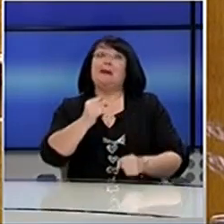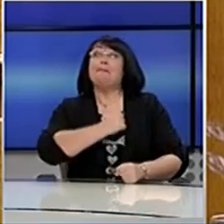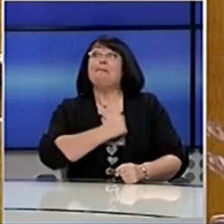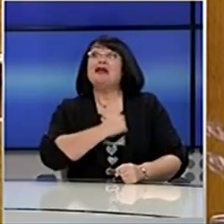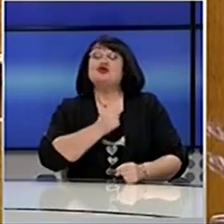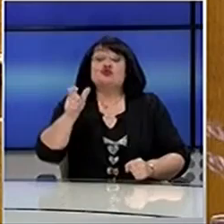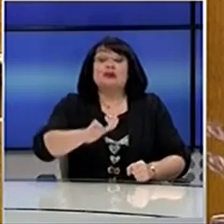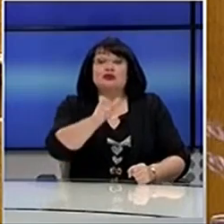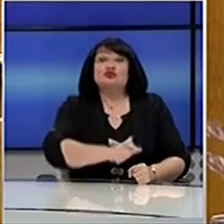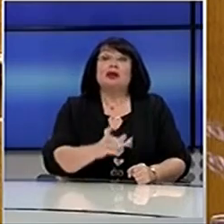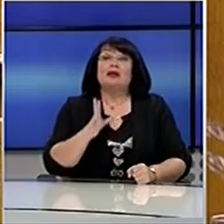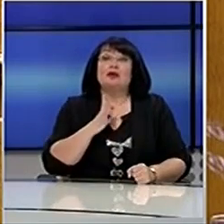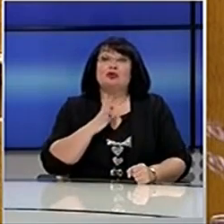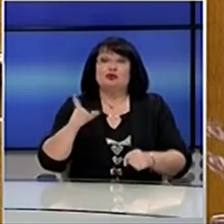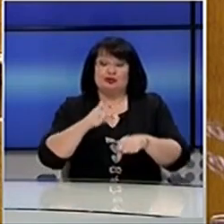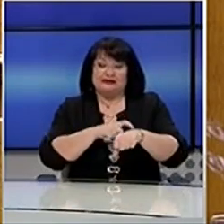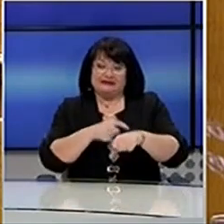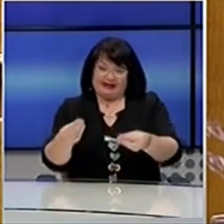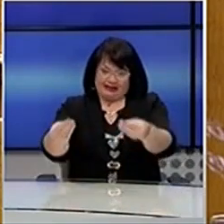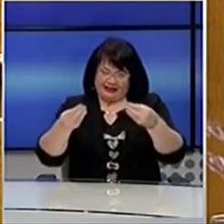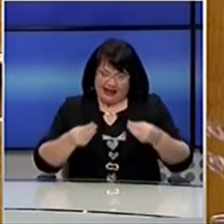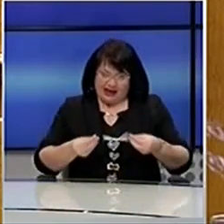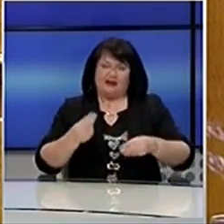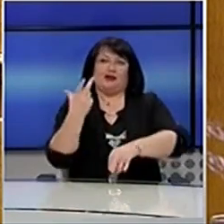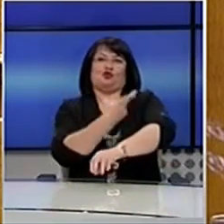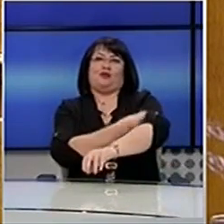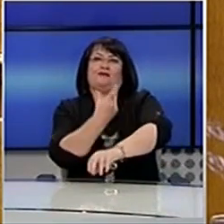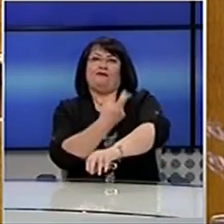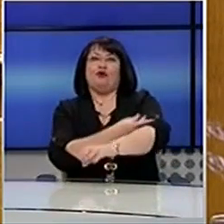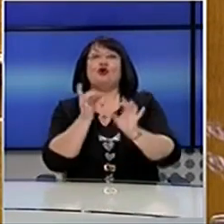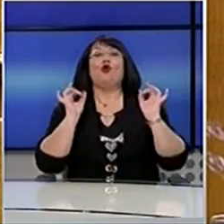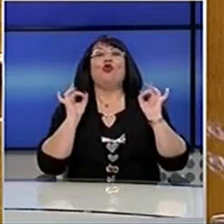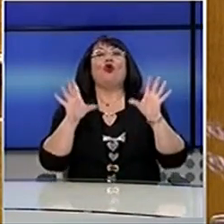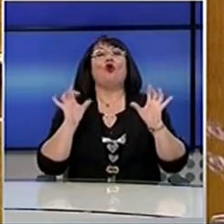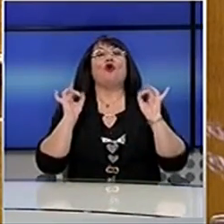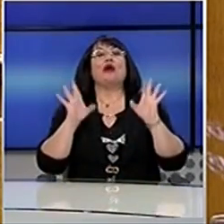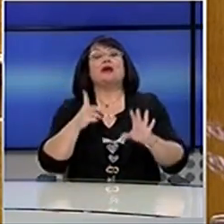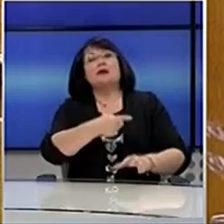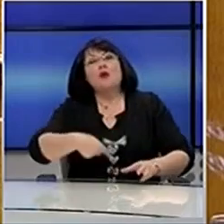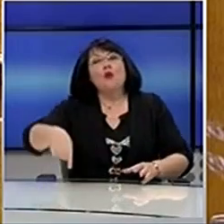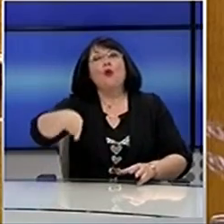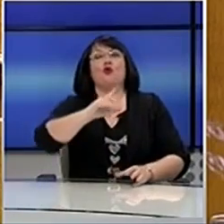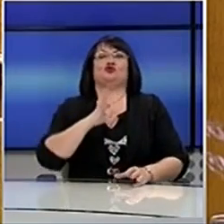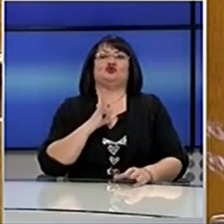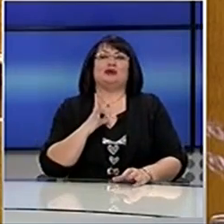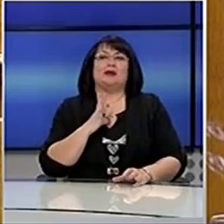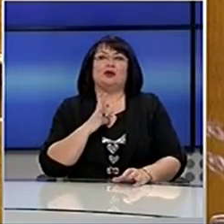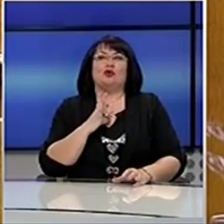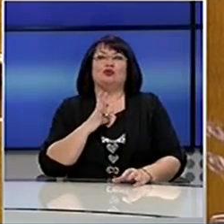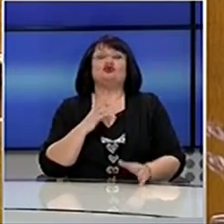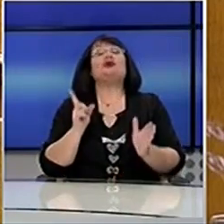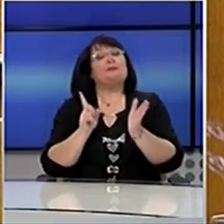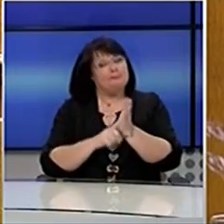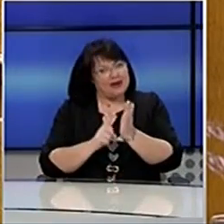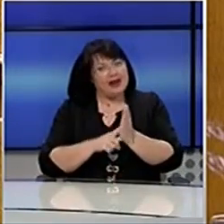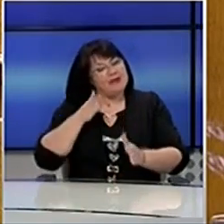ελληνική κοινωνία ότι από τη στιγμή που το εμβόλιο θα είναι διαθέσιμο δωρεάν για όλους τους Έλληνες πολίτες, ότι πρέπει